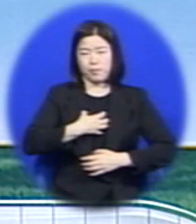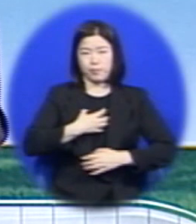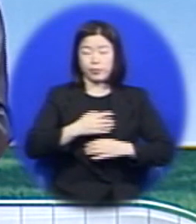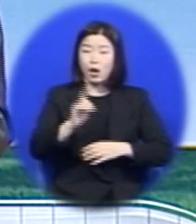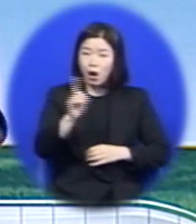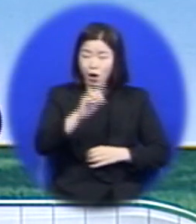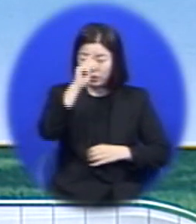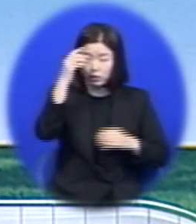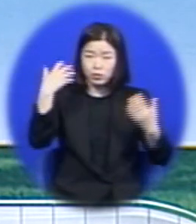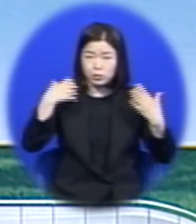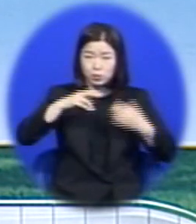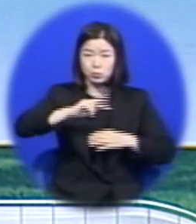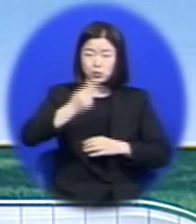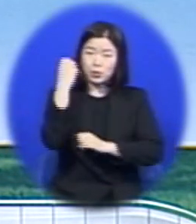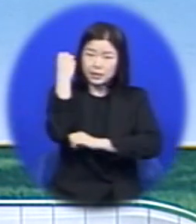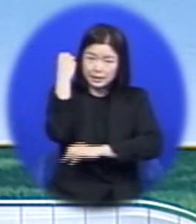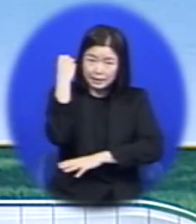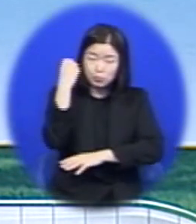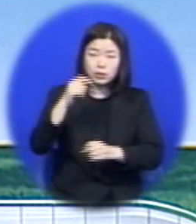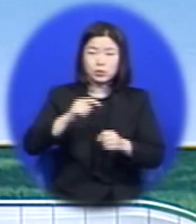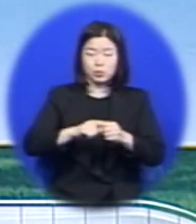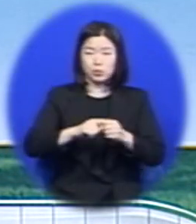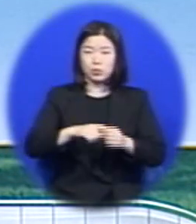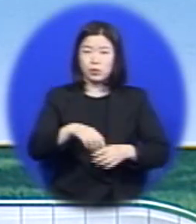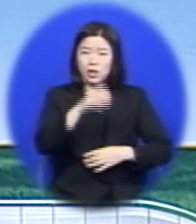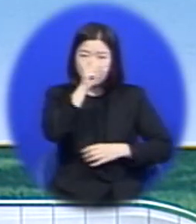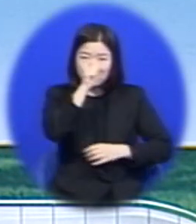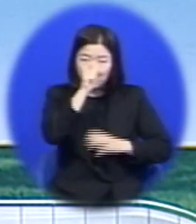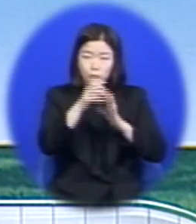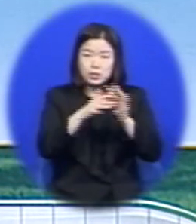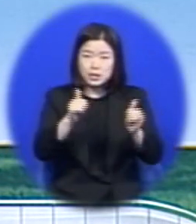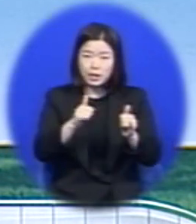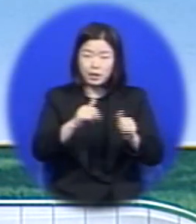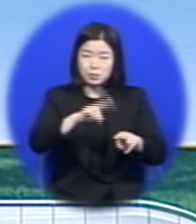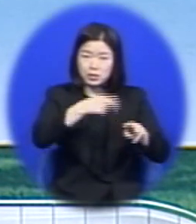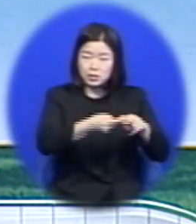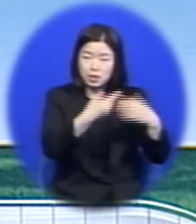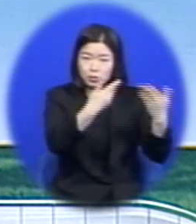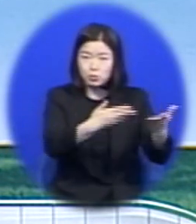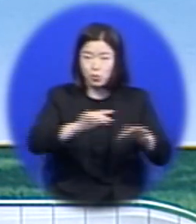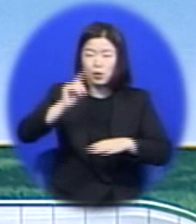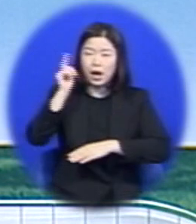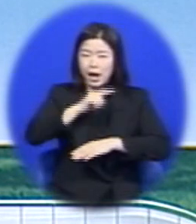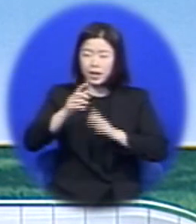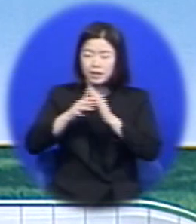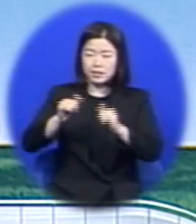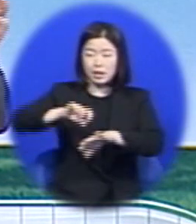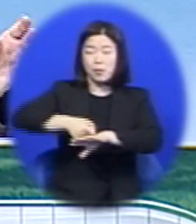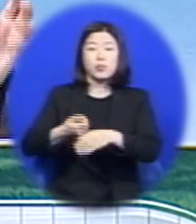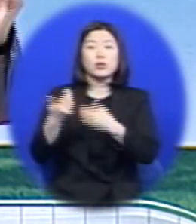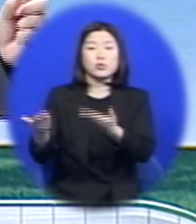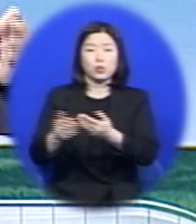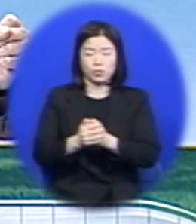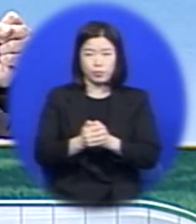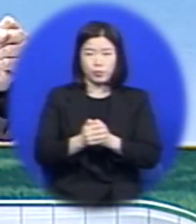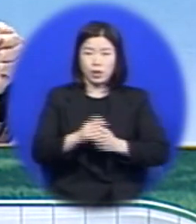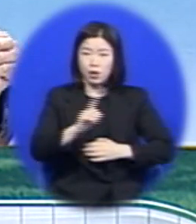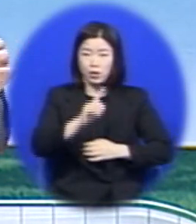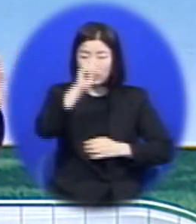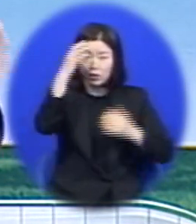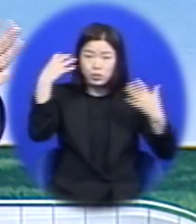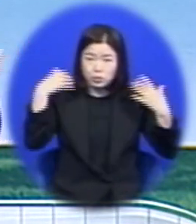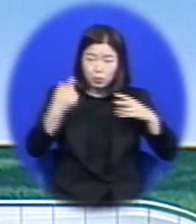어떤 정부도 기본적으로 선한 사람은 상주고 악한 사람은 벌합니다. 어떤 정부도 도둑은